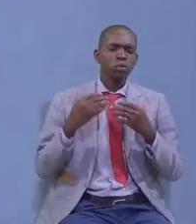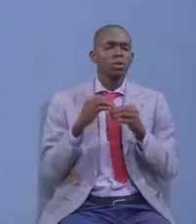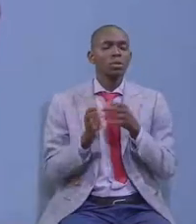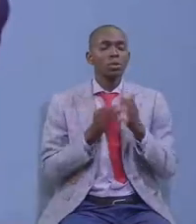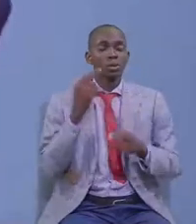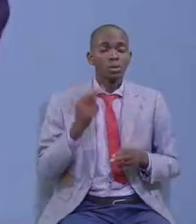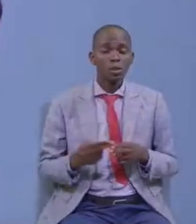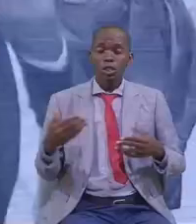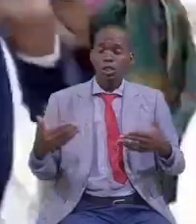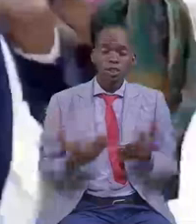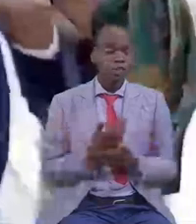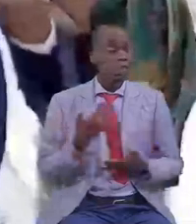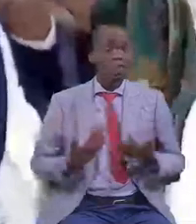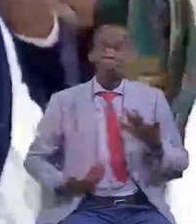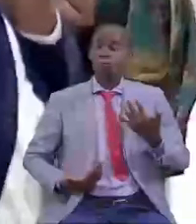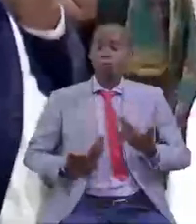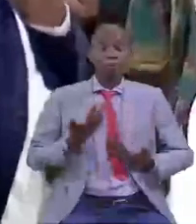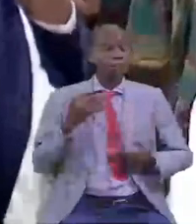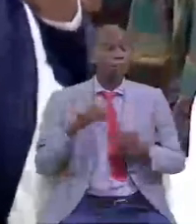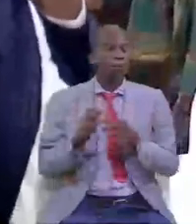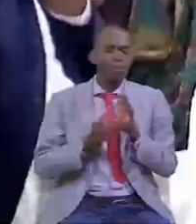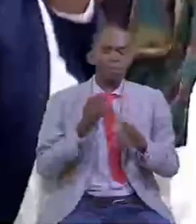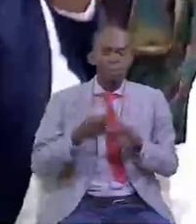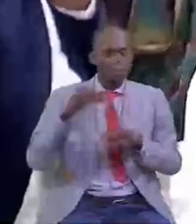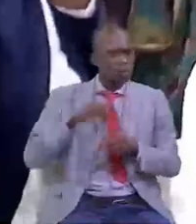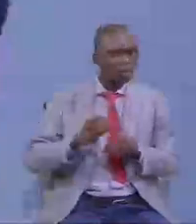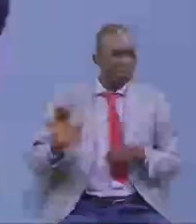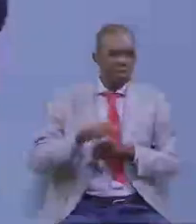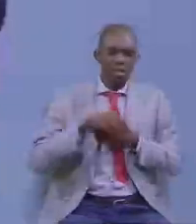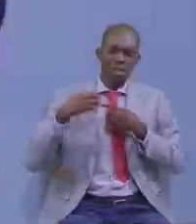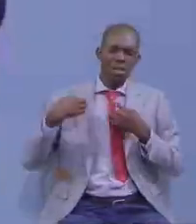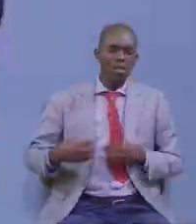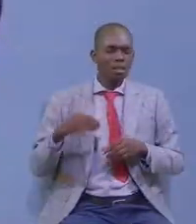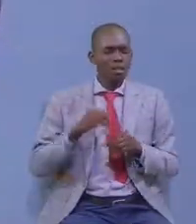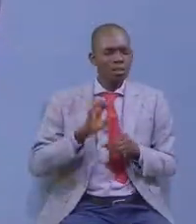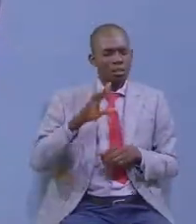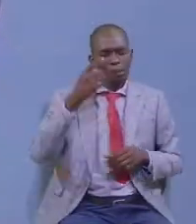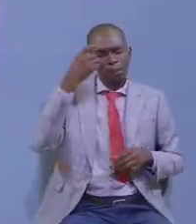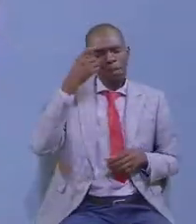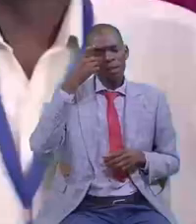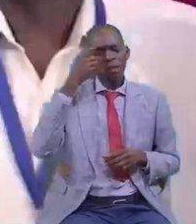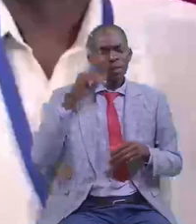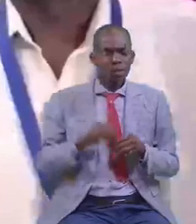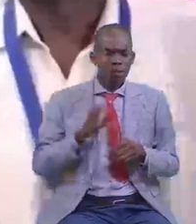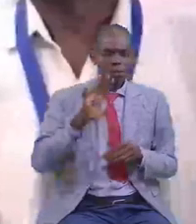Un nouveau feu dans leur cœur, dans leur pensée, dans leur cerveau,